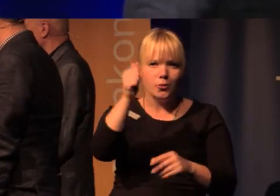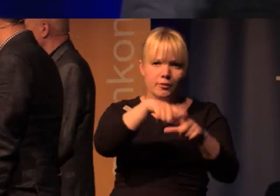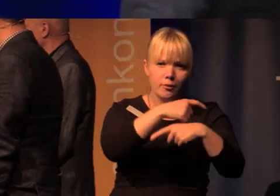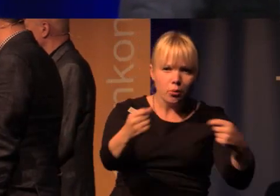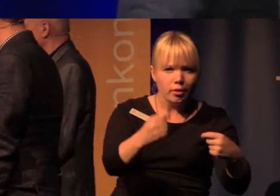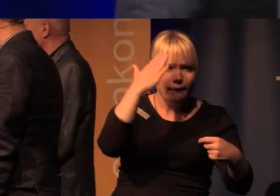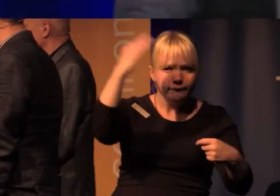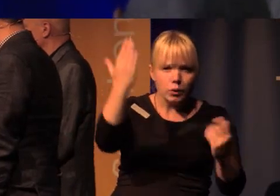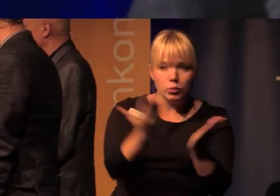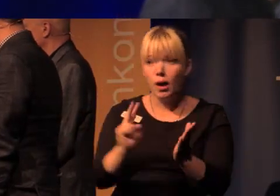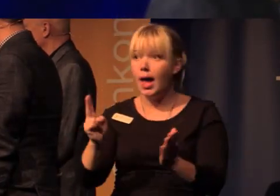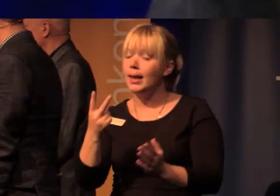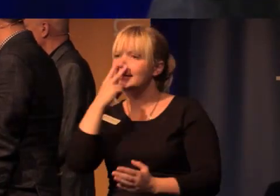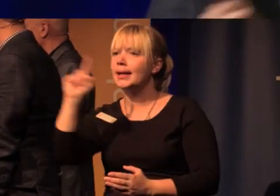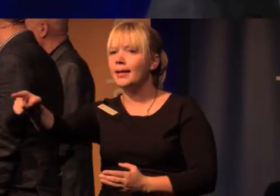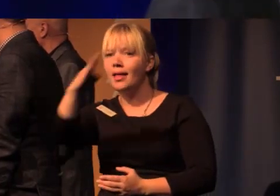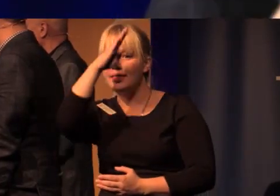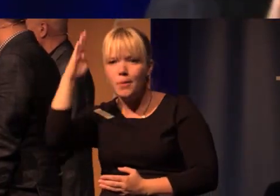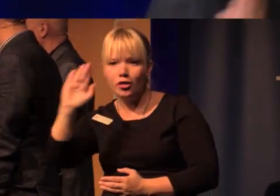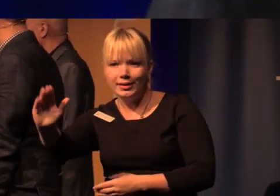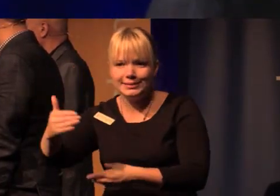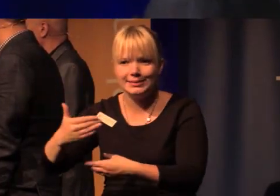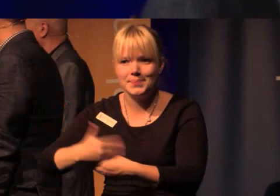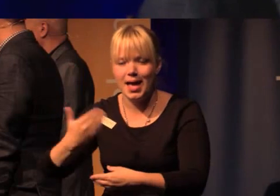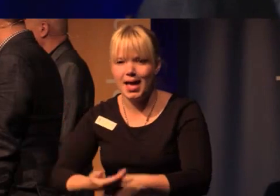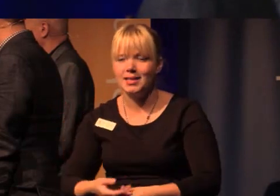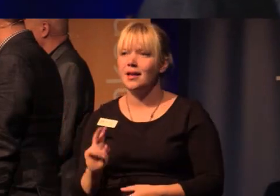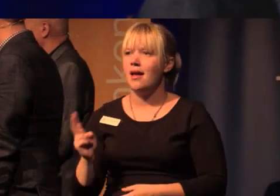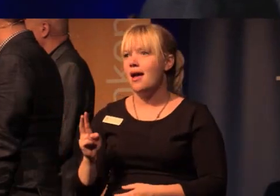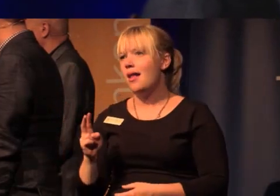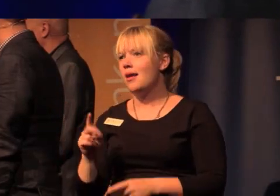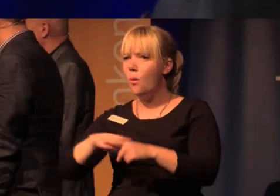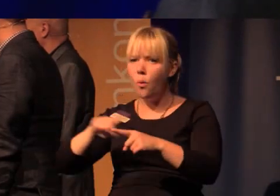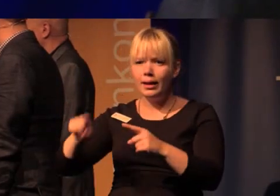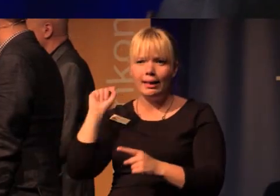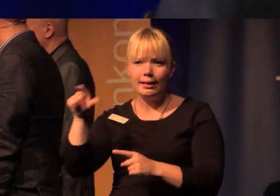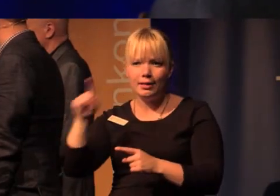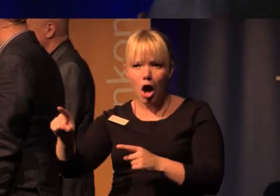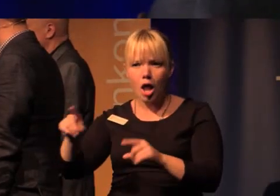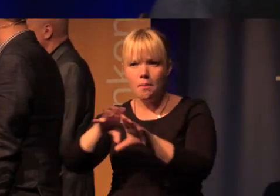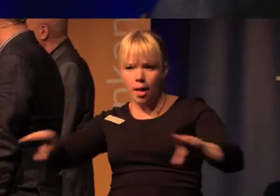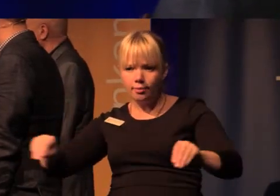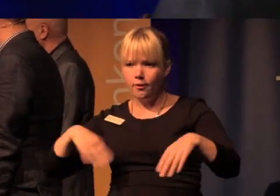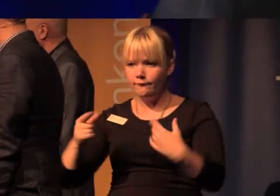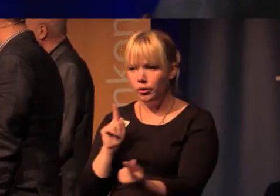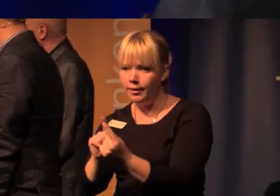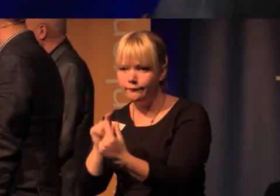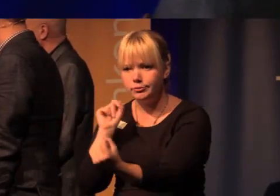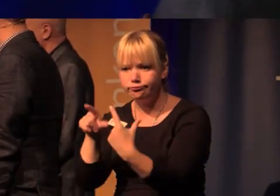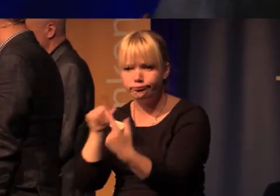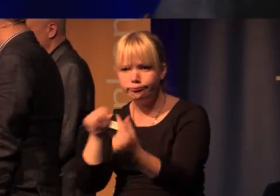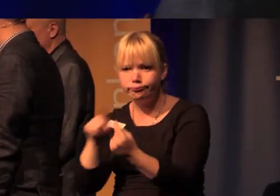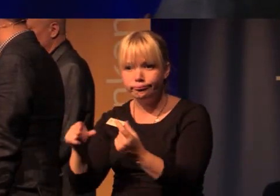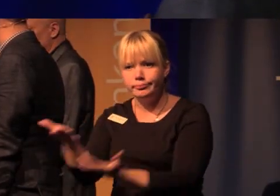pjäs på Dramaten, men det kan också vara att mötas på digitala plattformar och utveckla kulturen tillsammans med sina vänner.